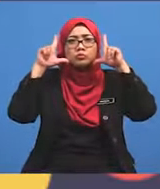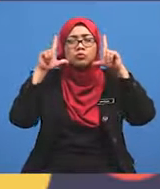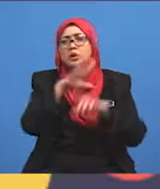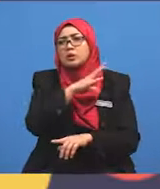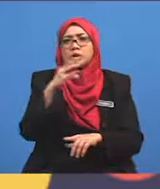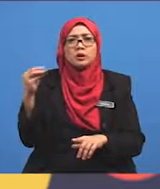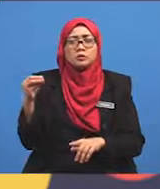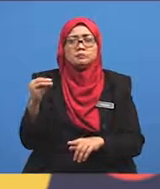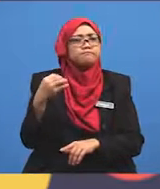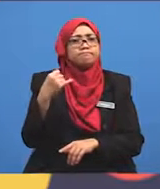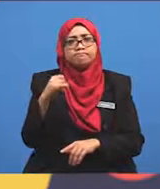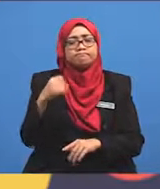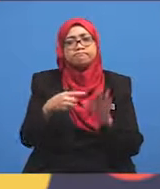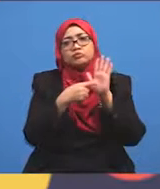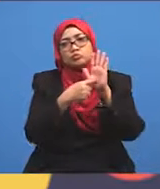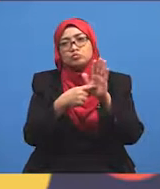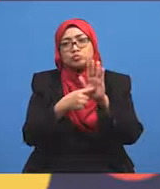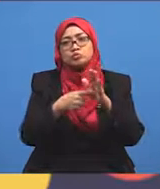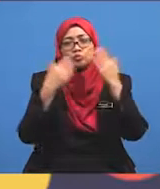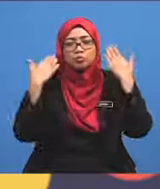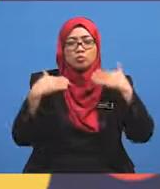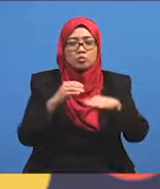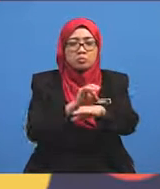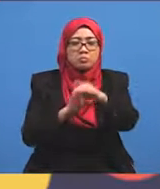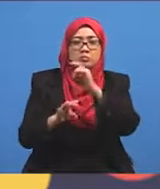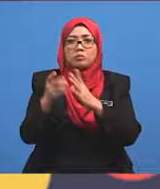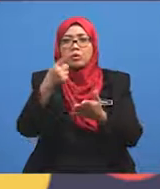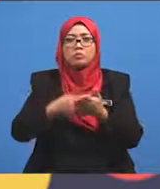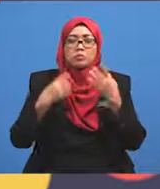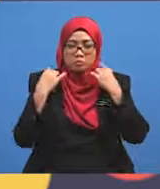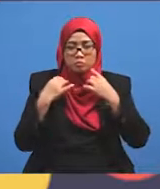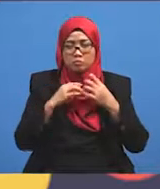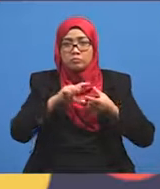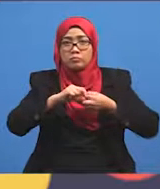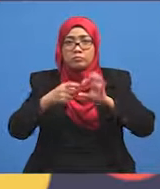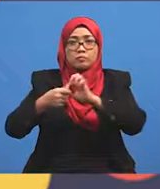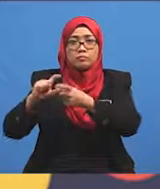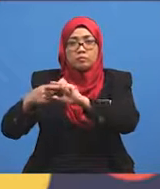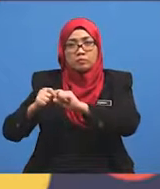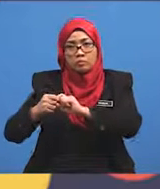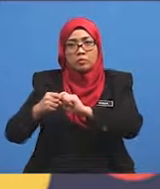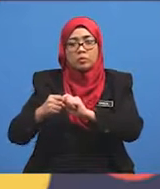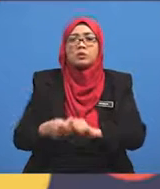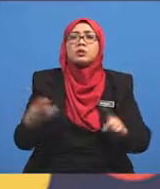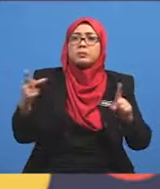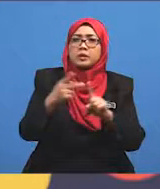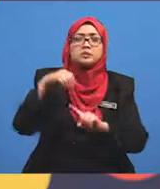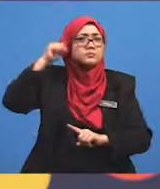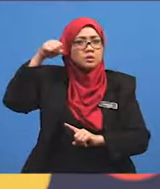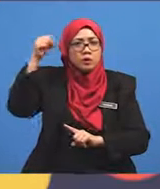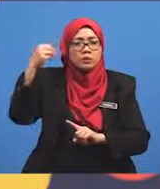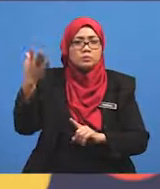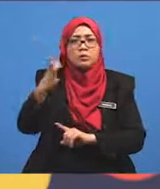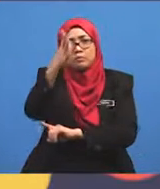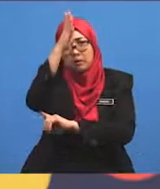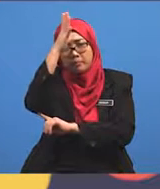memperlihatkan perhiasan tubuh mereka melainkan kepada suami mereka atau bapa mereka atau bapa